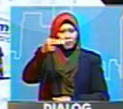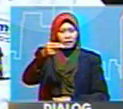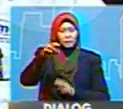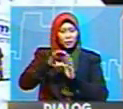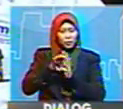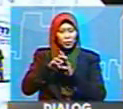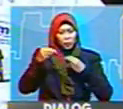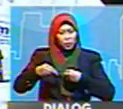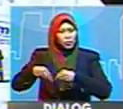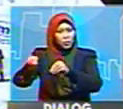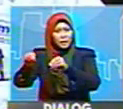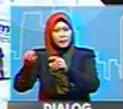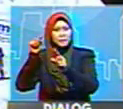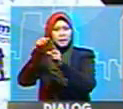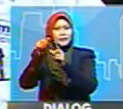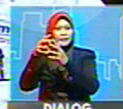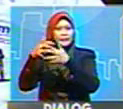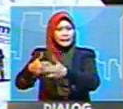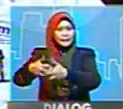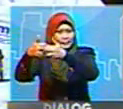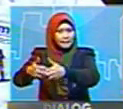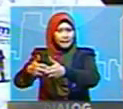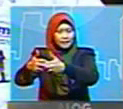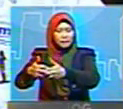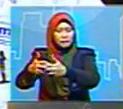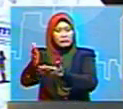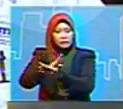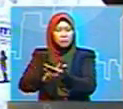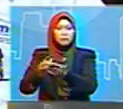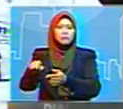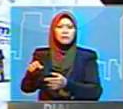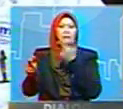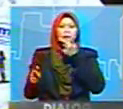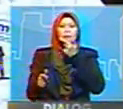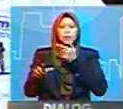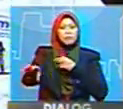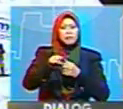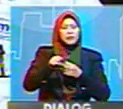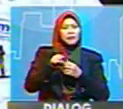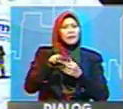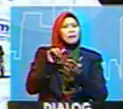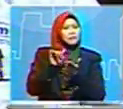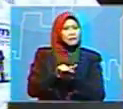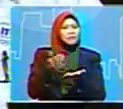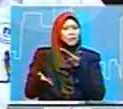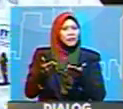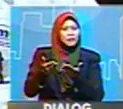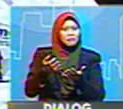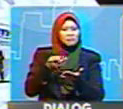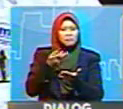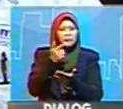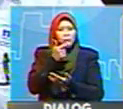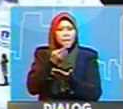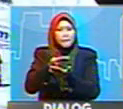kepada kilang contoh ada kilang yang tidak mahu ambil ini merupakan satu sabotaj mereka tidak mu